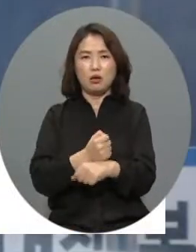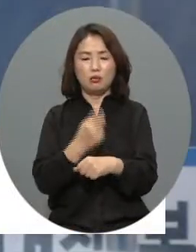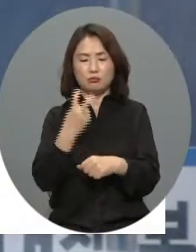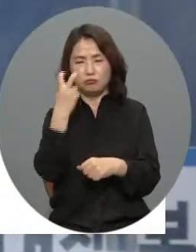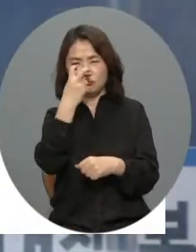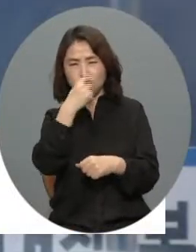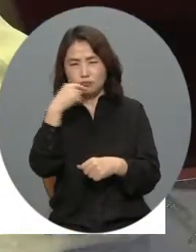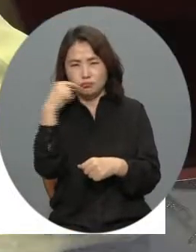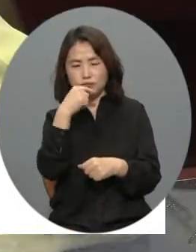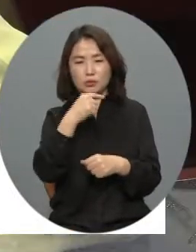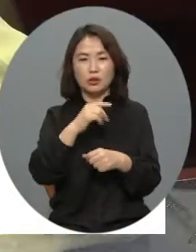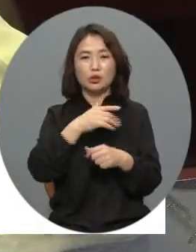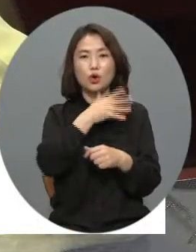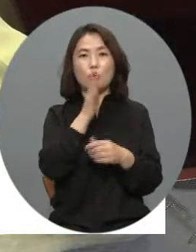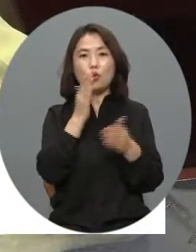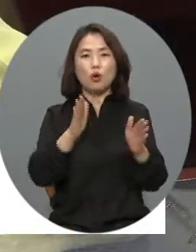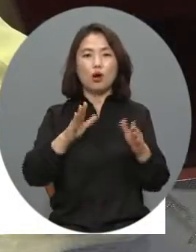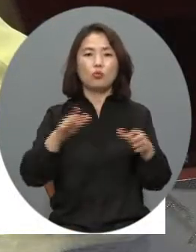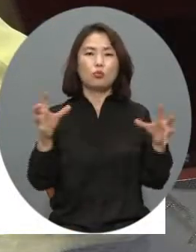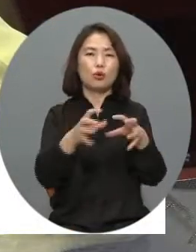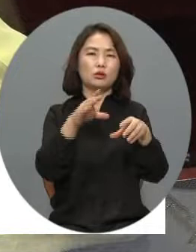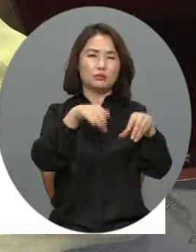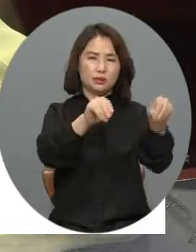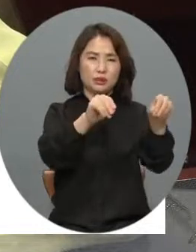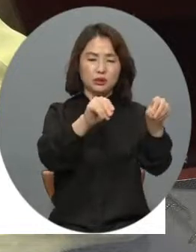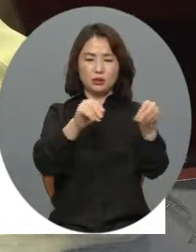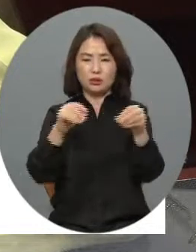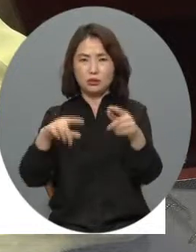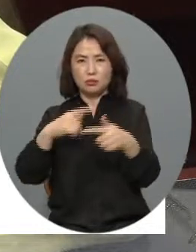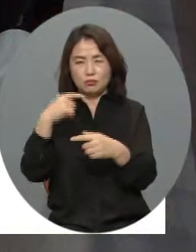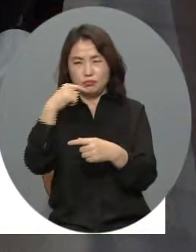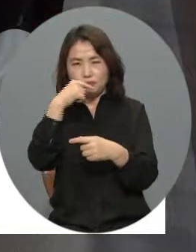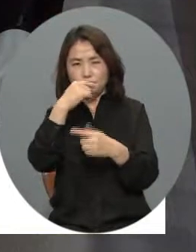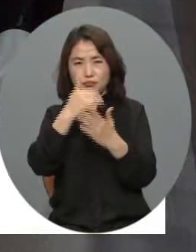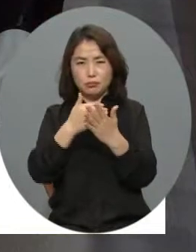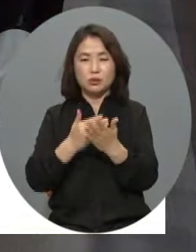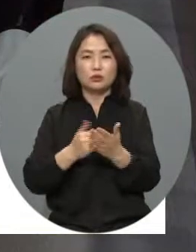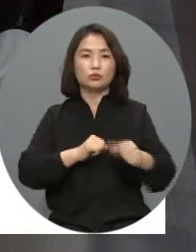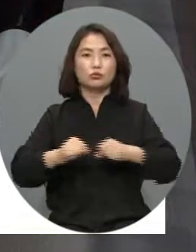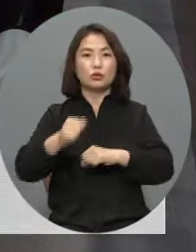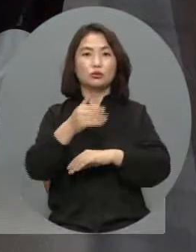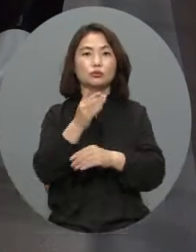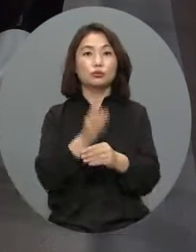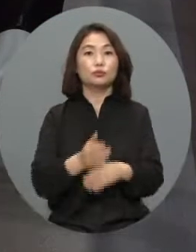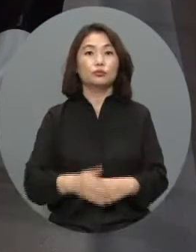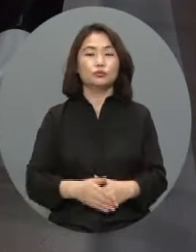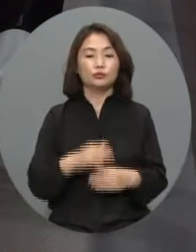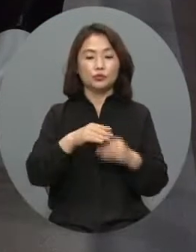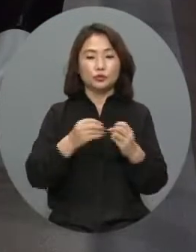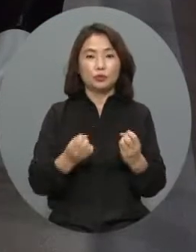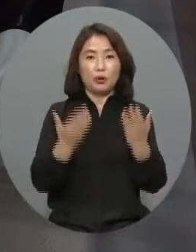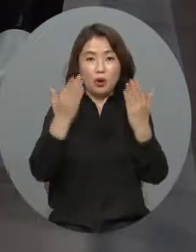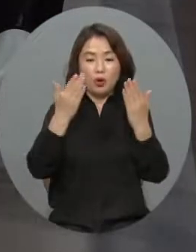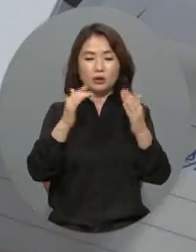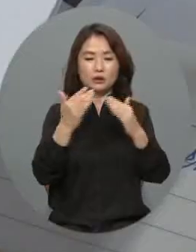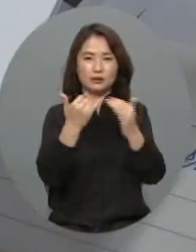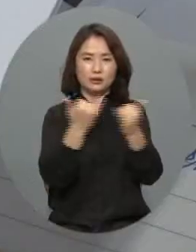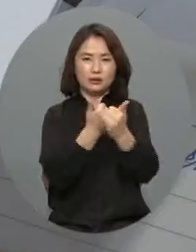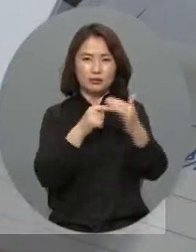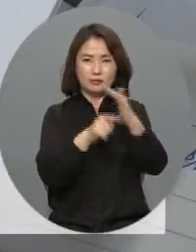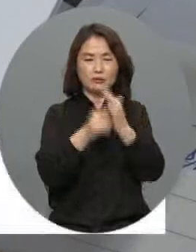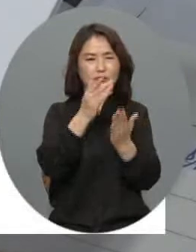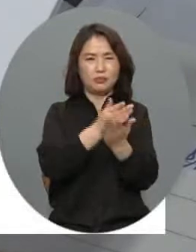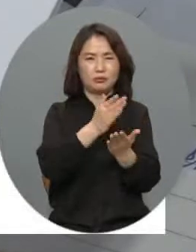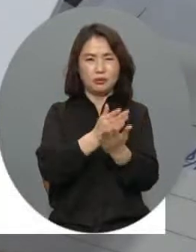모니터링 강화, 경로당 운영 중단 등 고강도 대책을 추진합니다. 특히 추석 명절 친지 방문